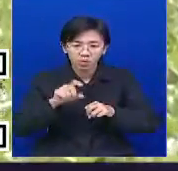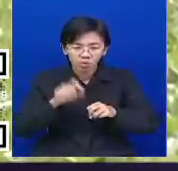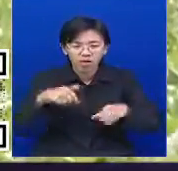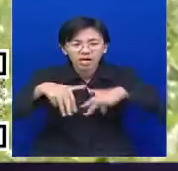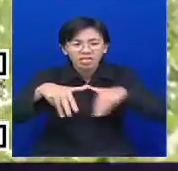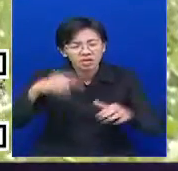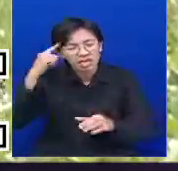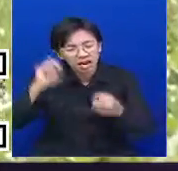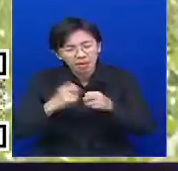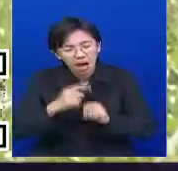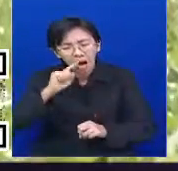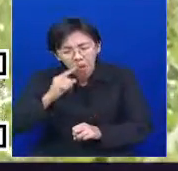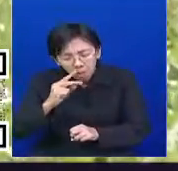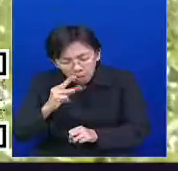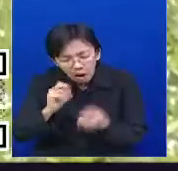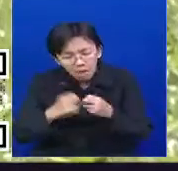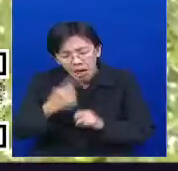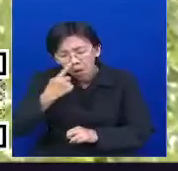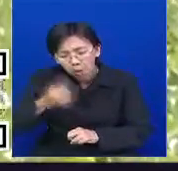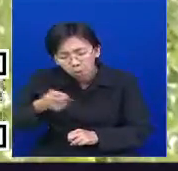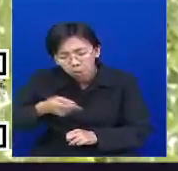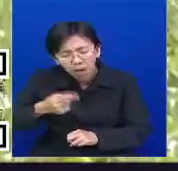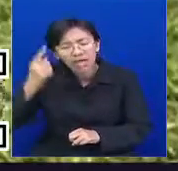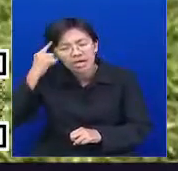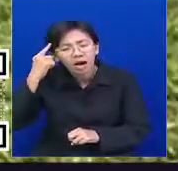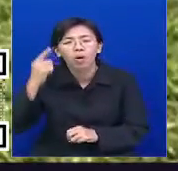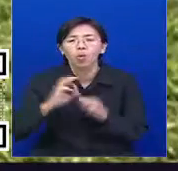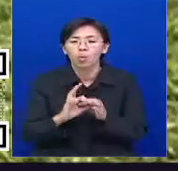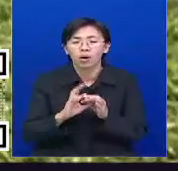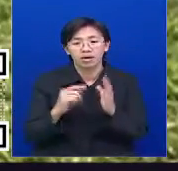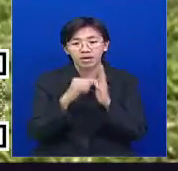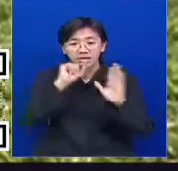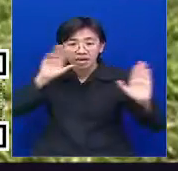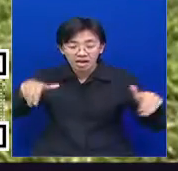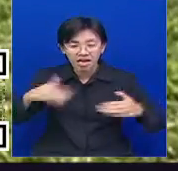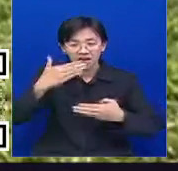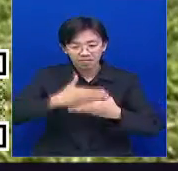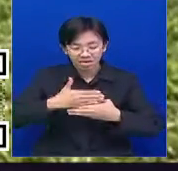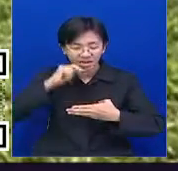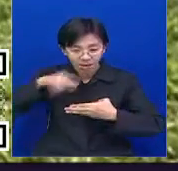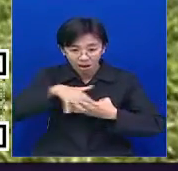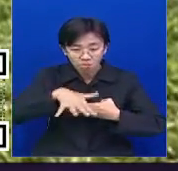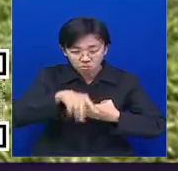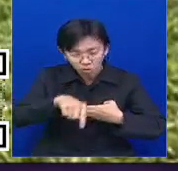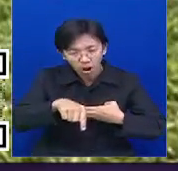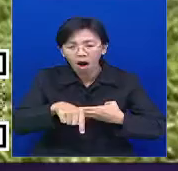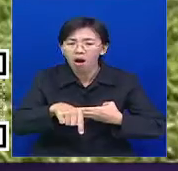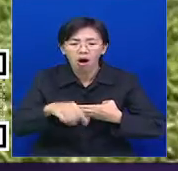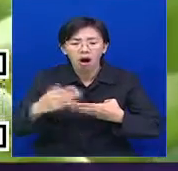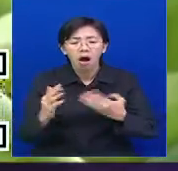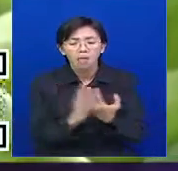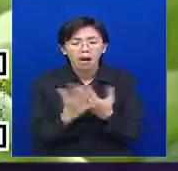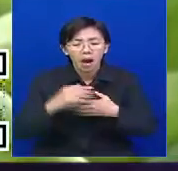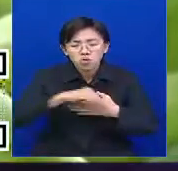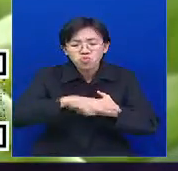ตุลักษณะนี้จะเกิดขึ้นอีกก็ยังคงมีอยู่เพราะจังหวัดชัยนาทมีเขื่อนขวางลำน้ำและไม่อาจทำให้ผักตบชวาจำ